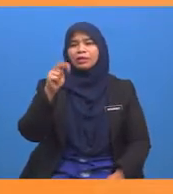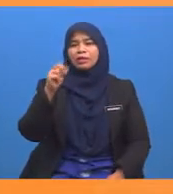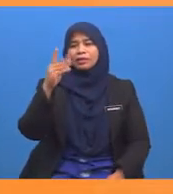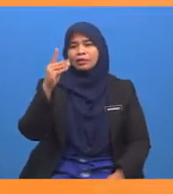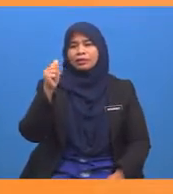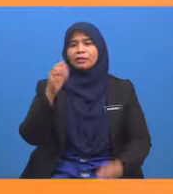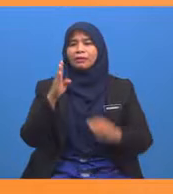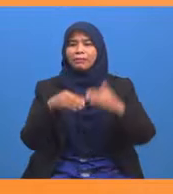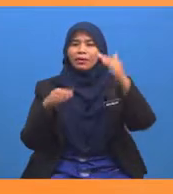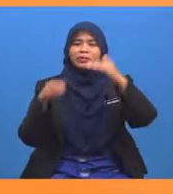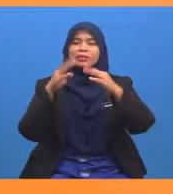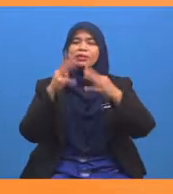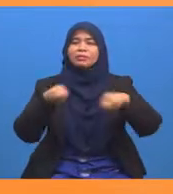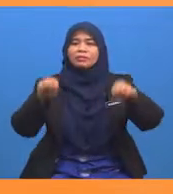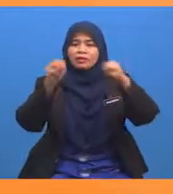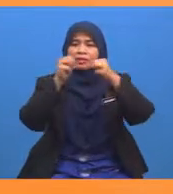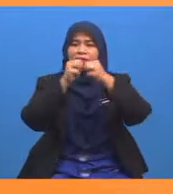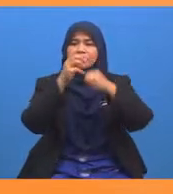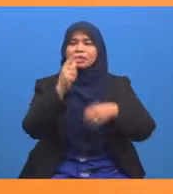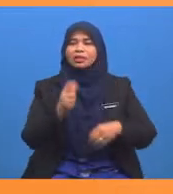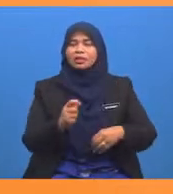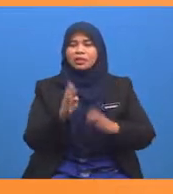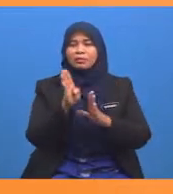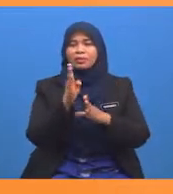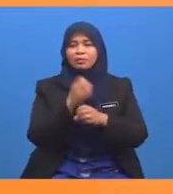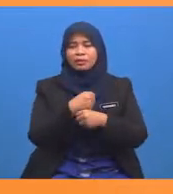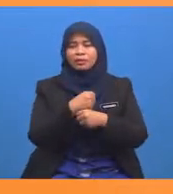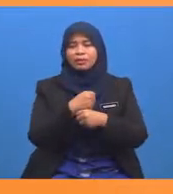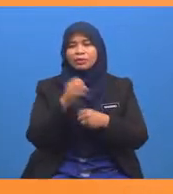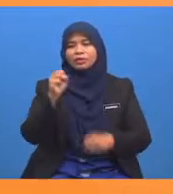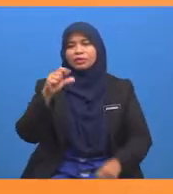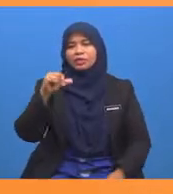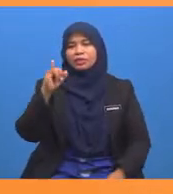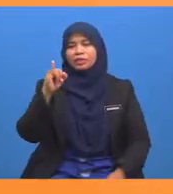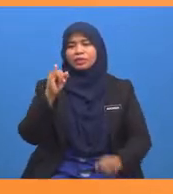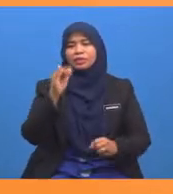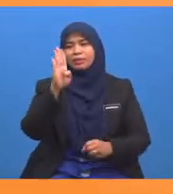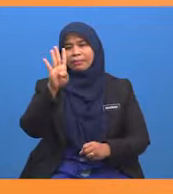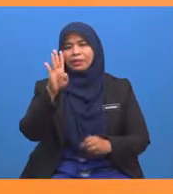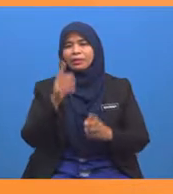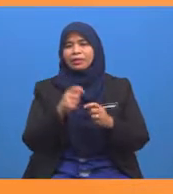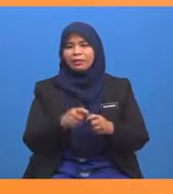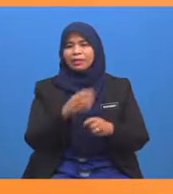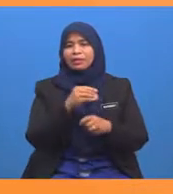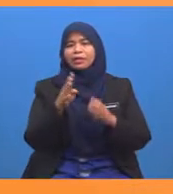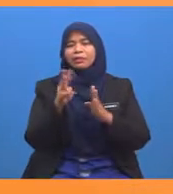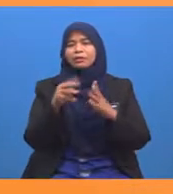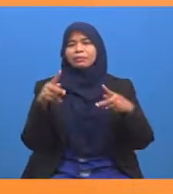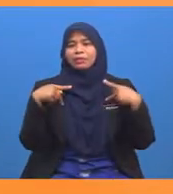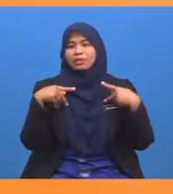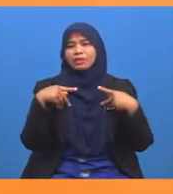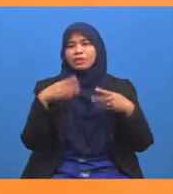Masjid Tenggara berbentuk segi 4 tepat dan mempunyai bumbung 3